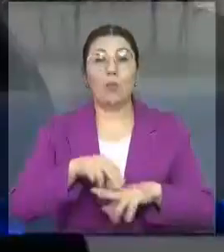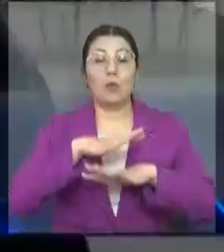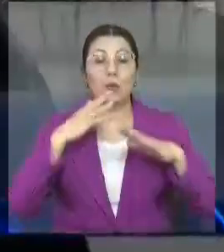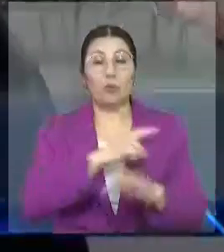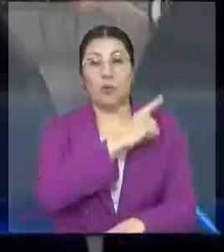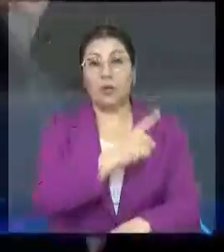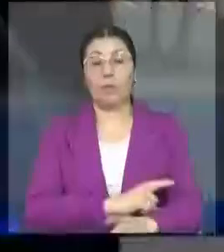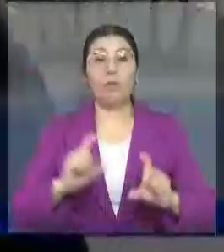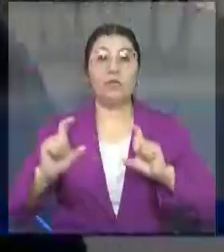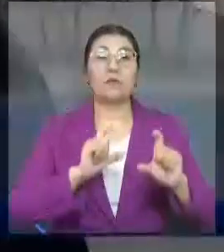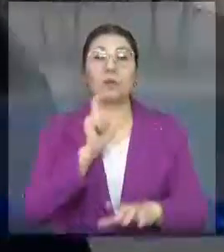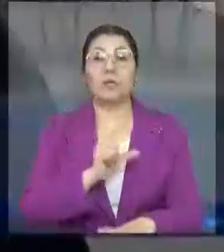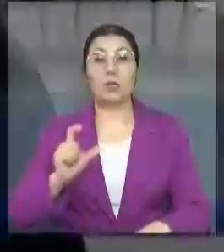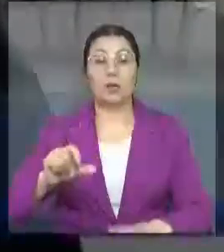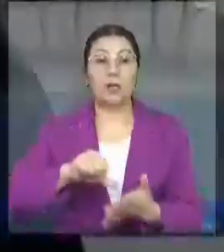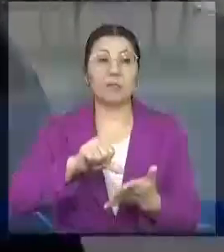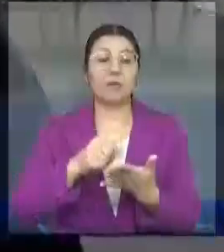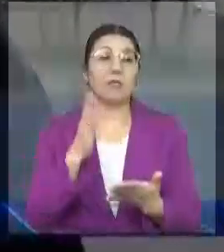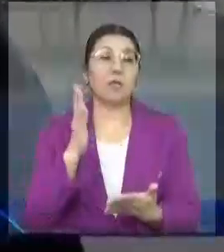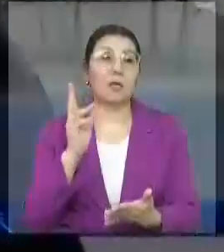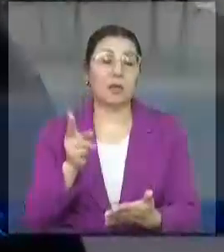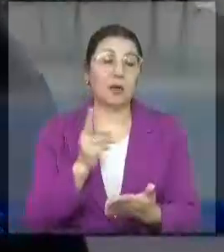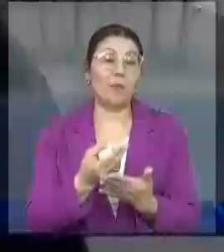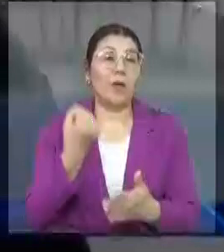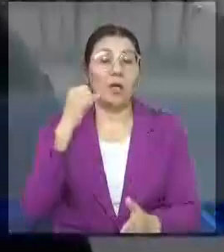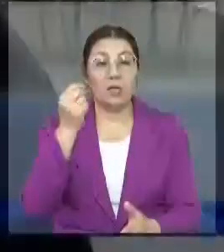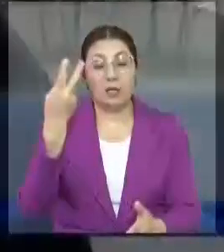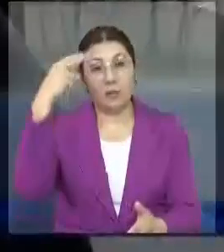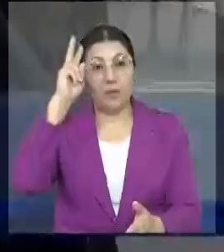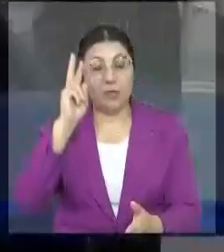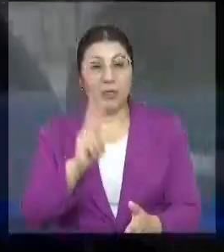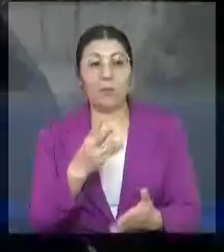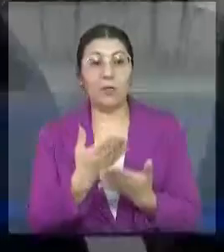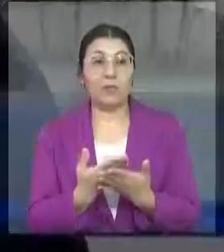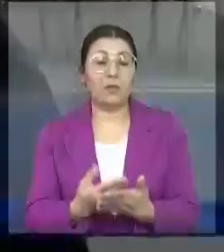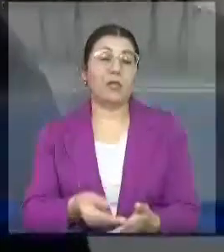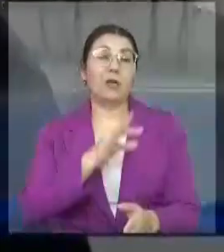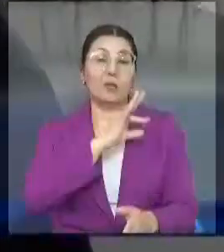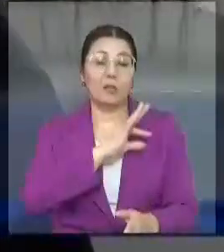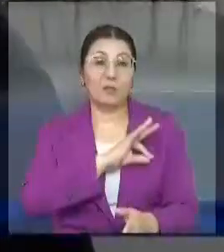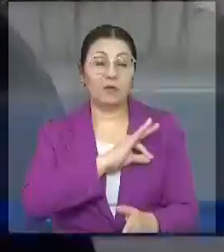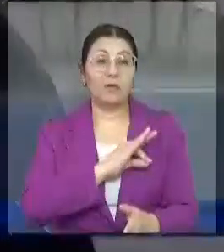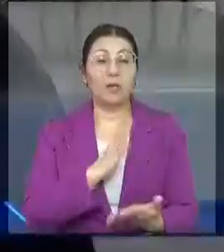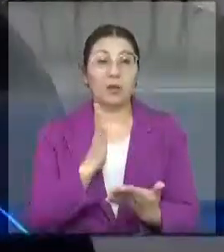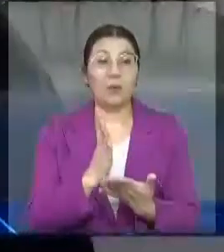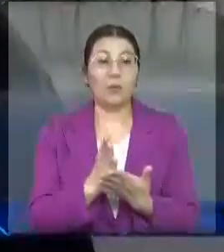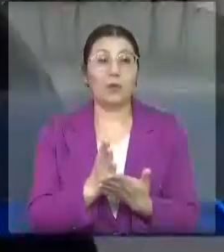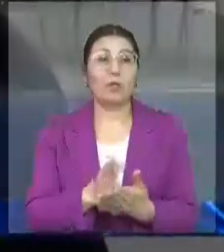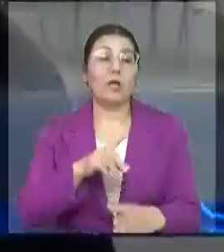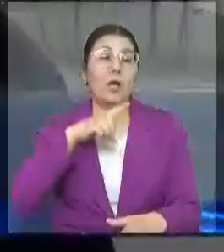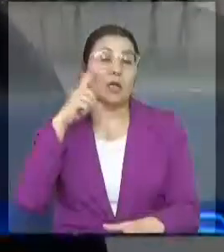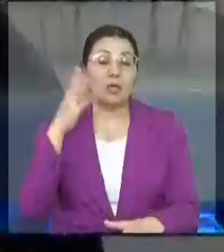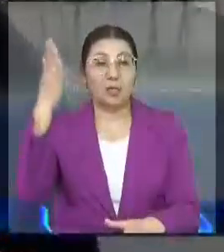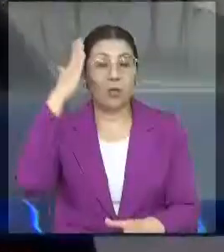мықты шахматшылар қатысып жатыр. Кімнің жеңетінін дөп басып айта алмайсың. Тек ұтымды сәтті қолдан жібермеу керек. Жаста болса ұтқыр